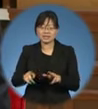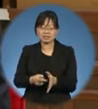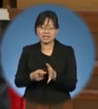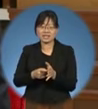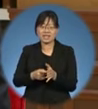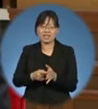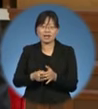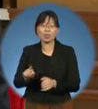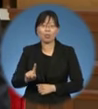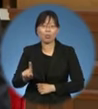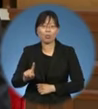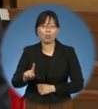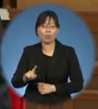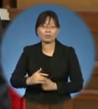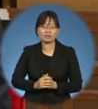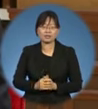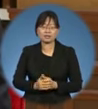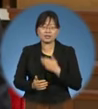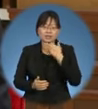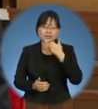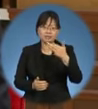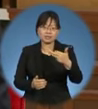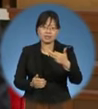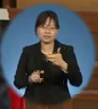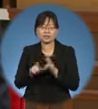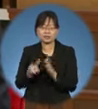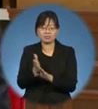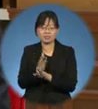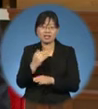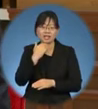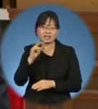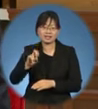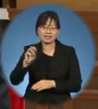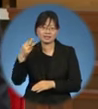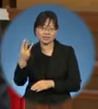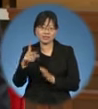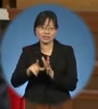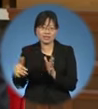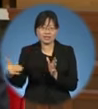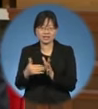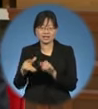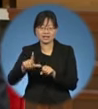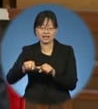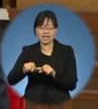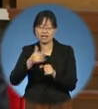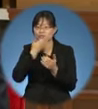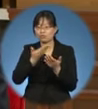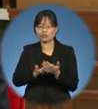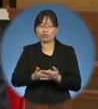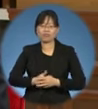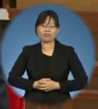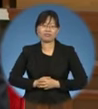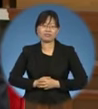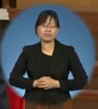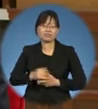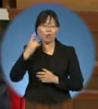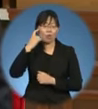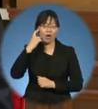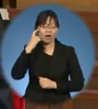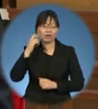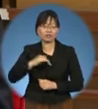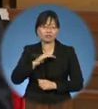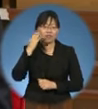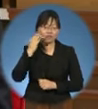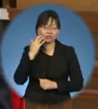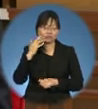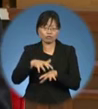또 급한 것은 18세부터 22세, 23세 이때 기간이 굉장히 중요해요. 예. 왜 그러냐면은